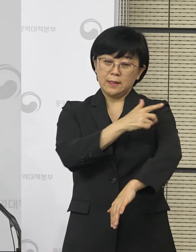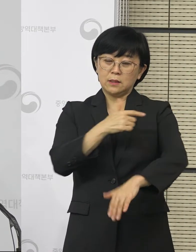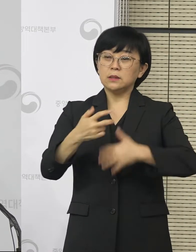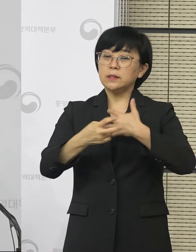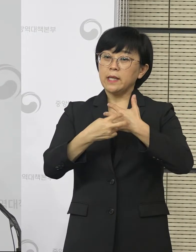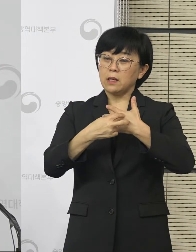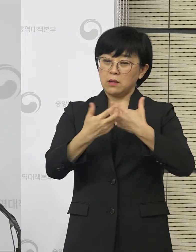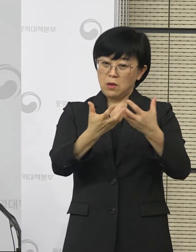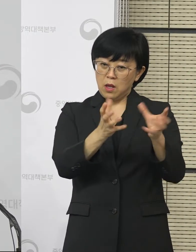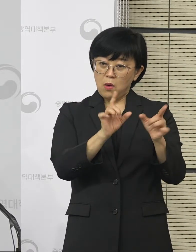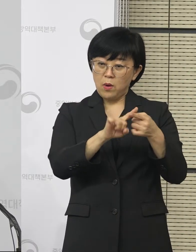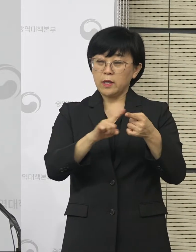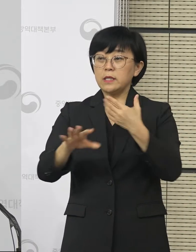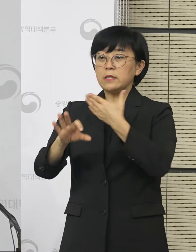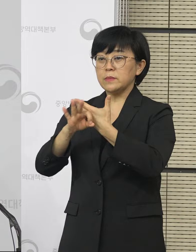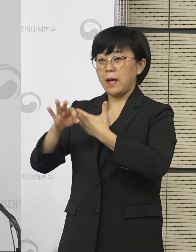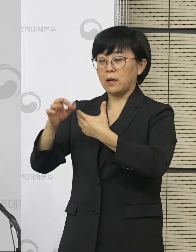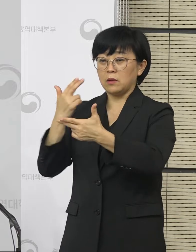진단검사의학회와